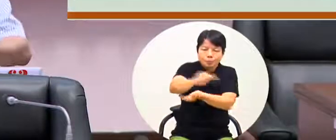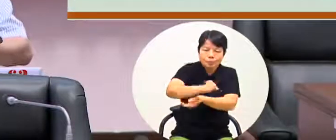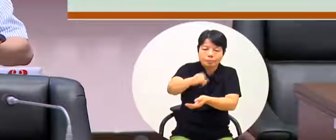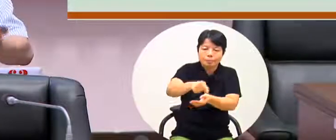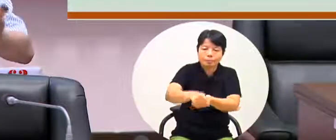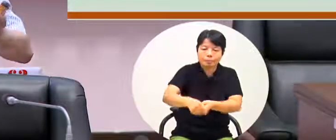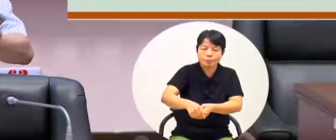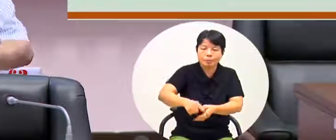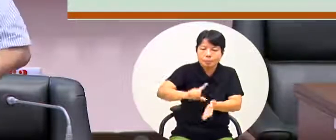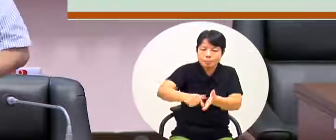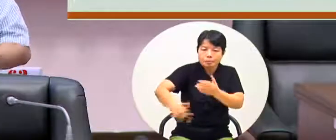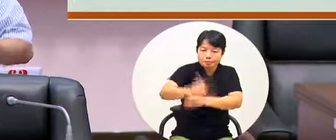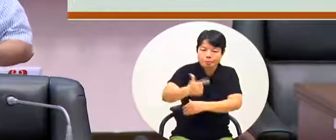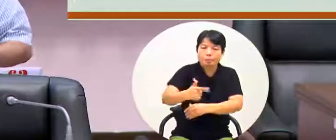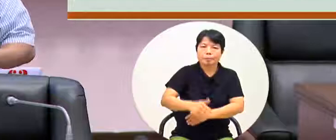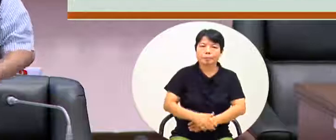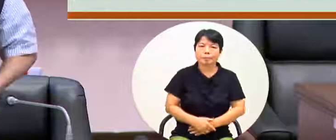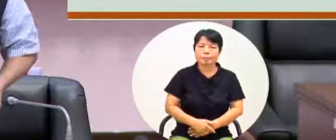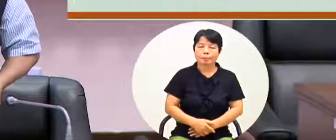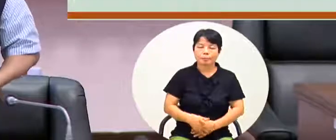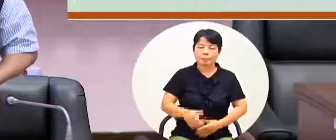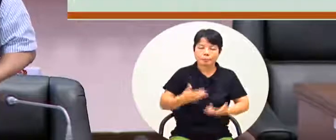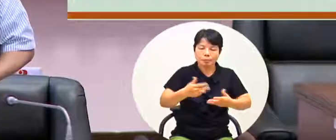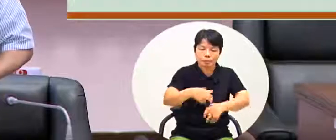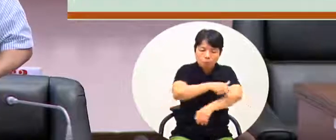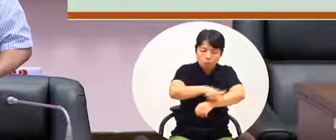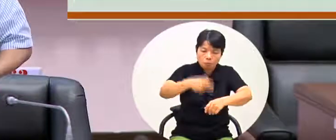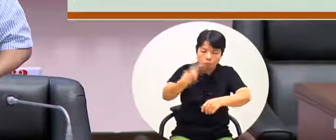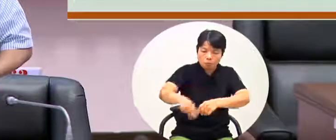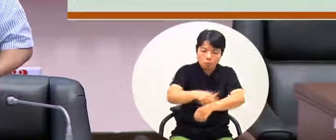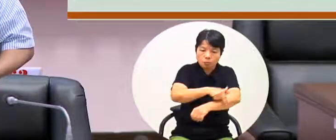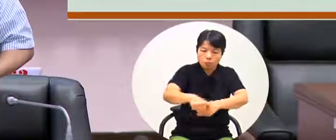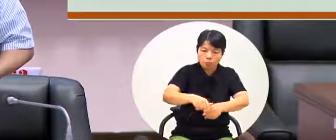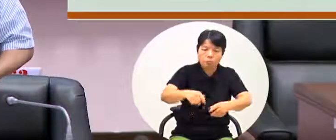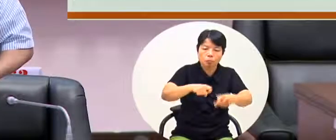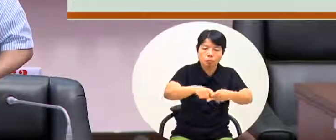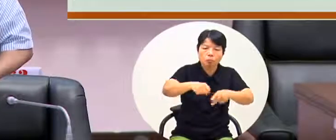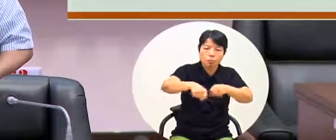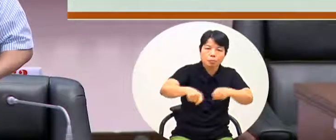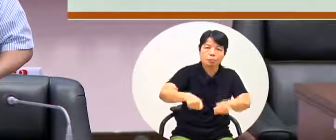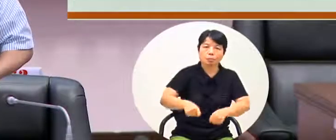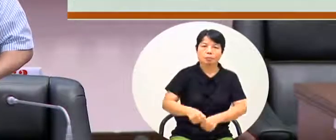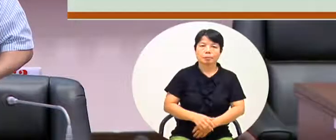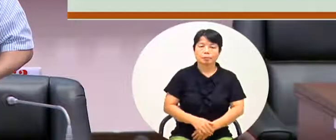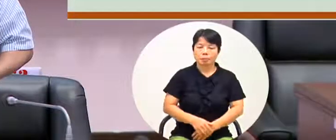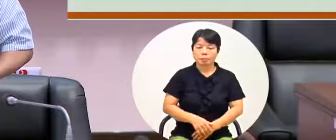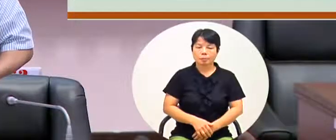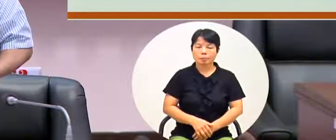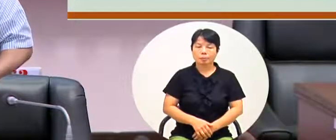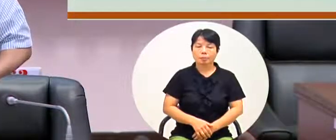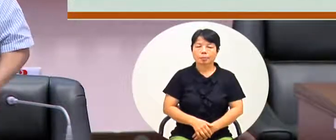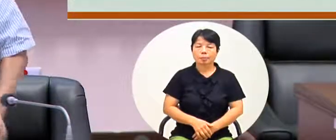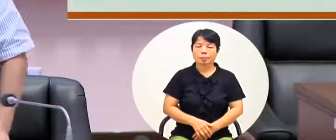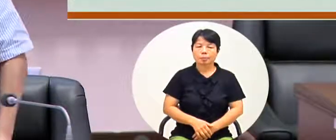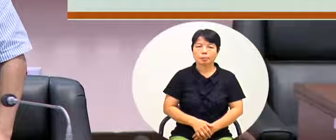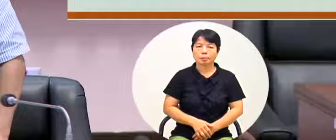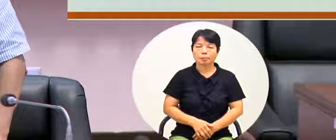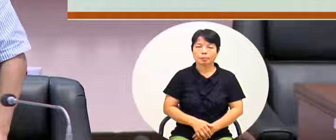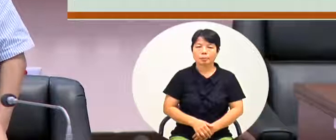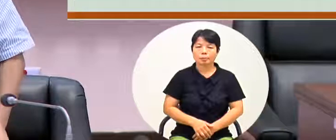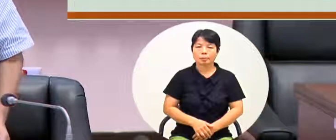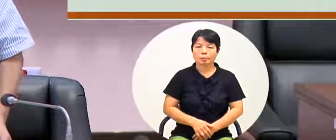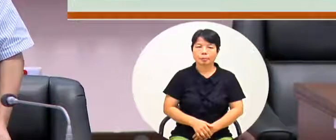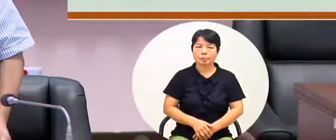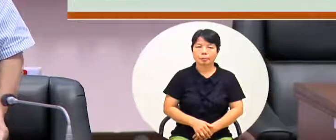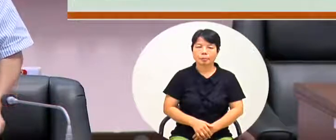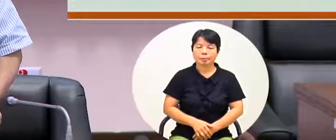中下工程这部分，咱会当做主的，咱会当做迄个是主导嘛吼、哦。这就